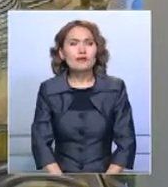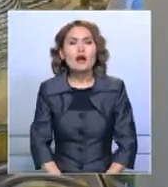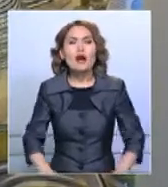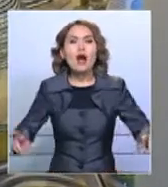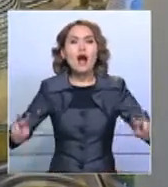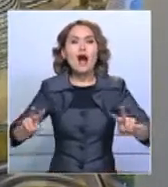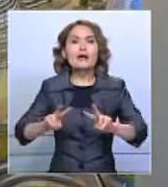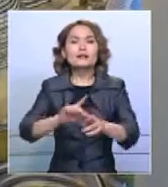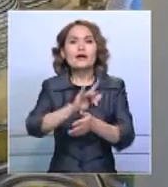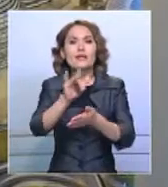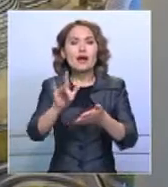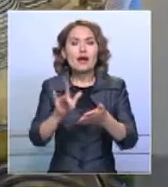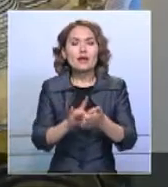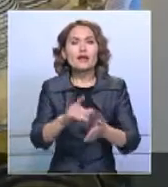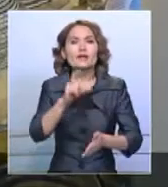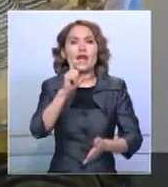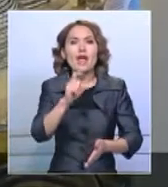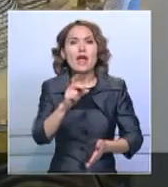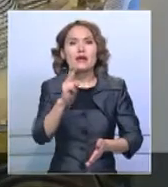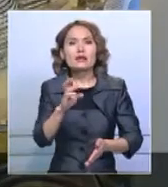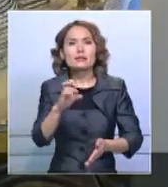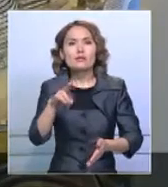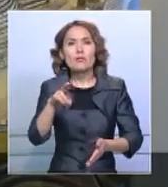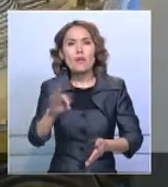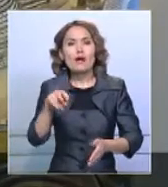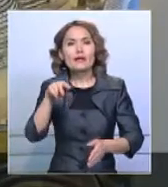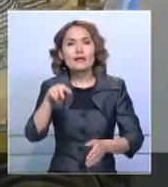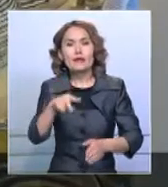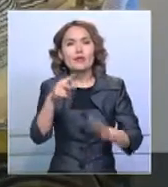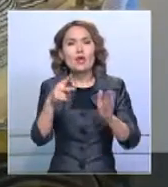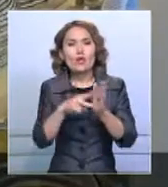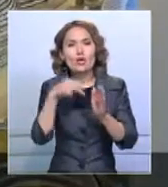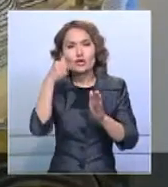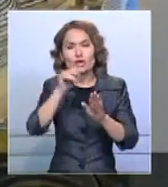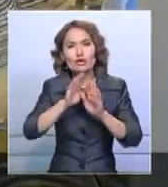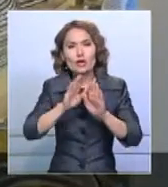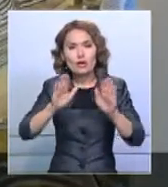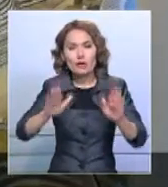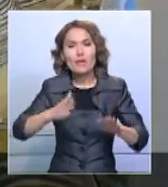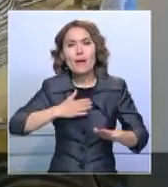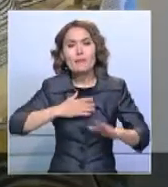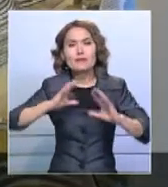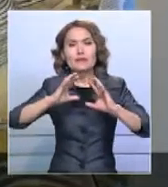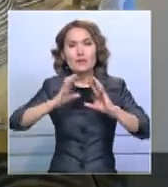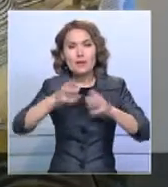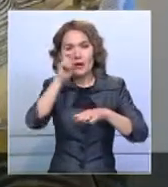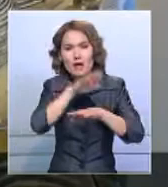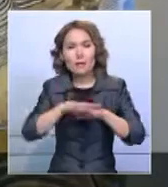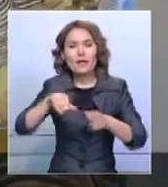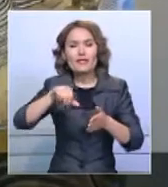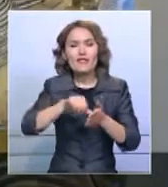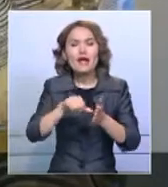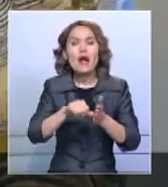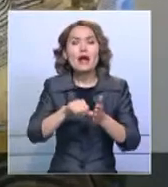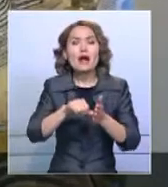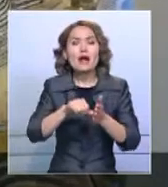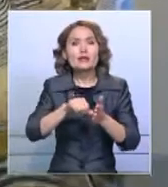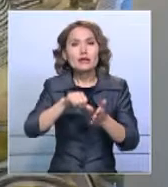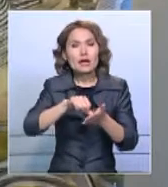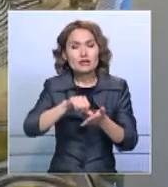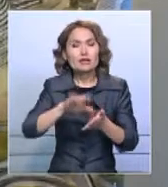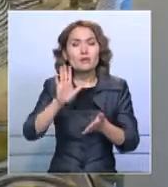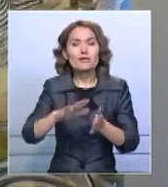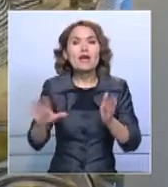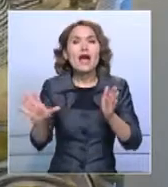Астанада өтетін экспо көрмесі тек Қазақстан үшін емес, өзге елдерге де үлкен мүмкіндік беретін шара. Себебі энергия тақырыбы алдағы 10